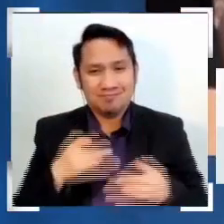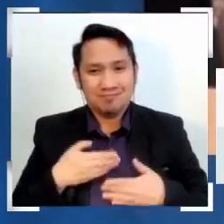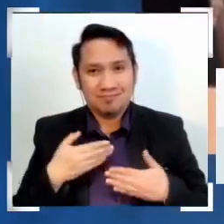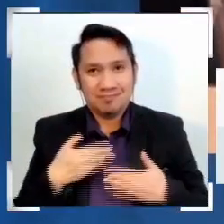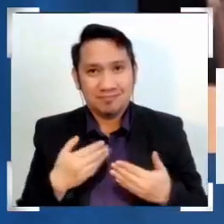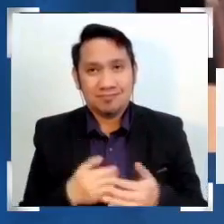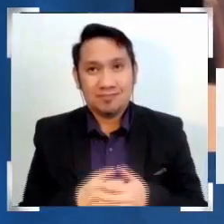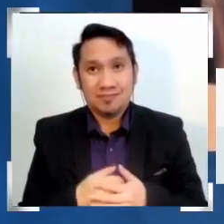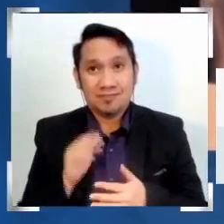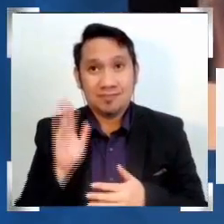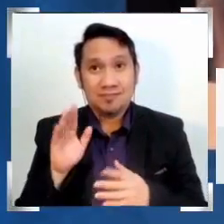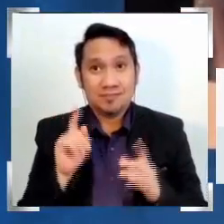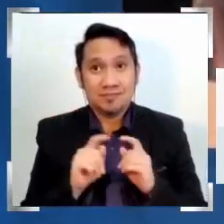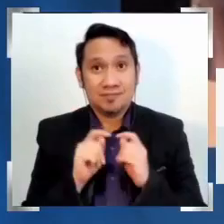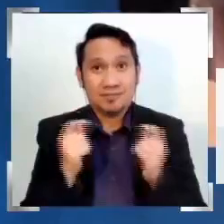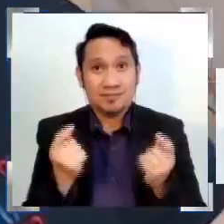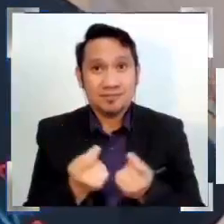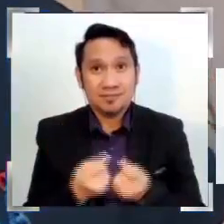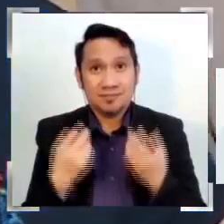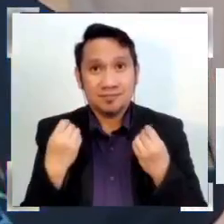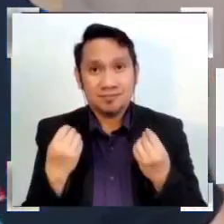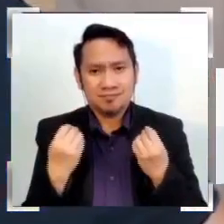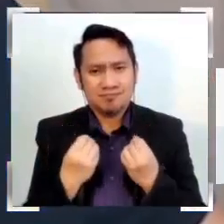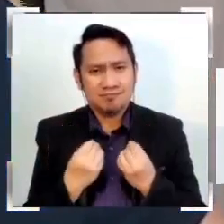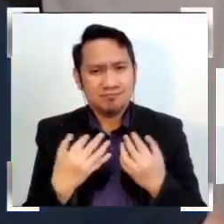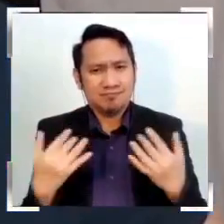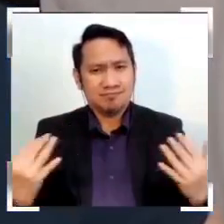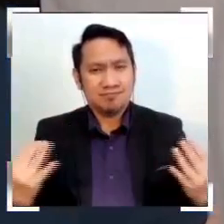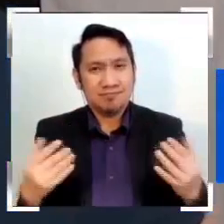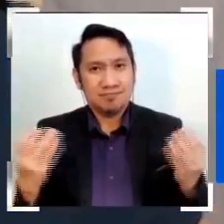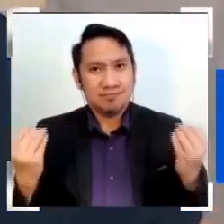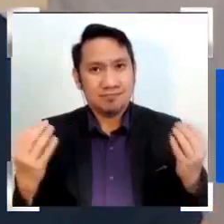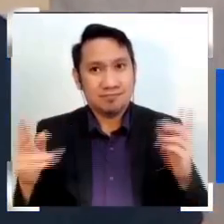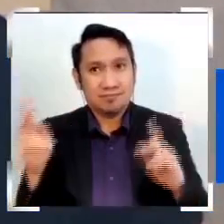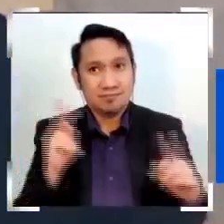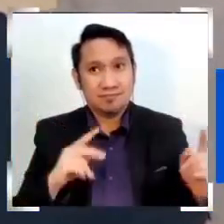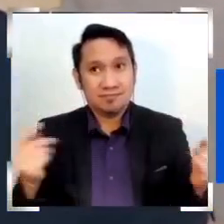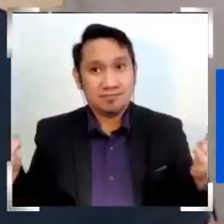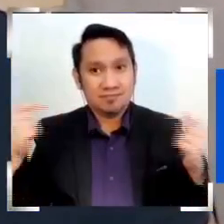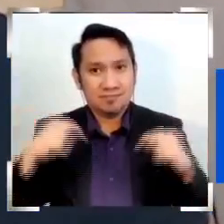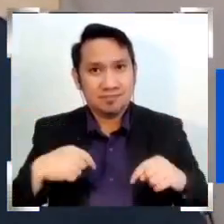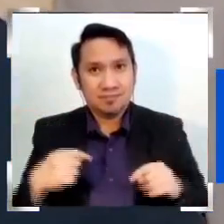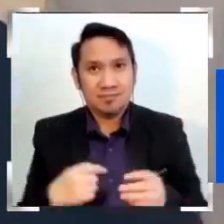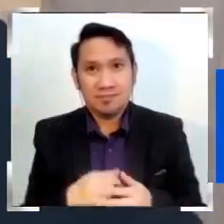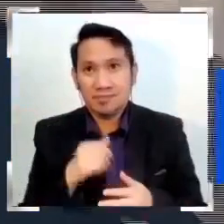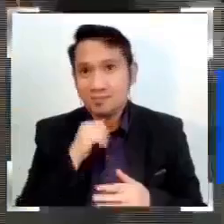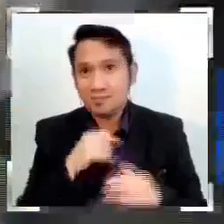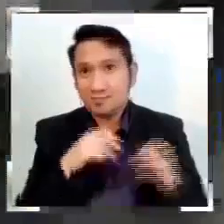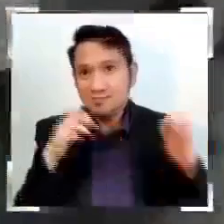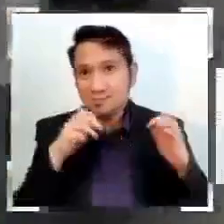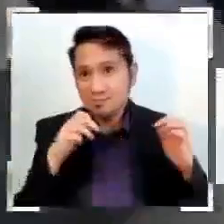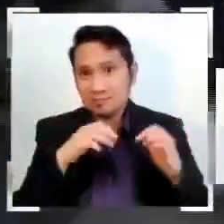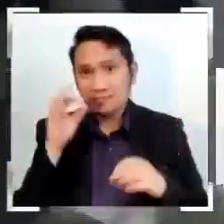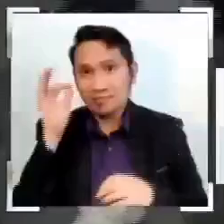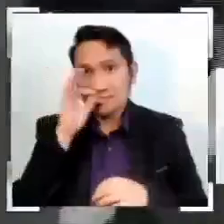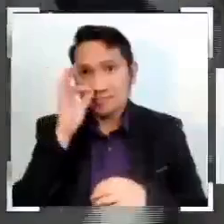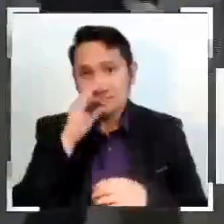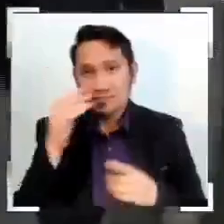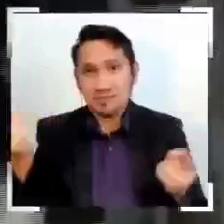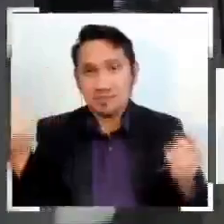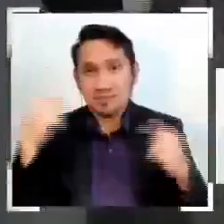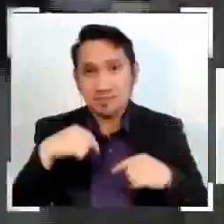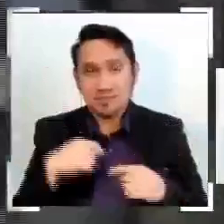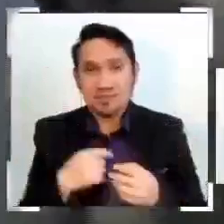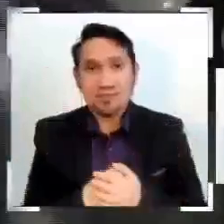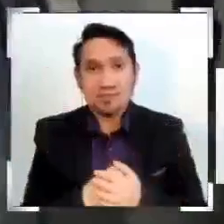dahil jam-pack ang kanilang event. Hindi namin na-expect na ganun karami yung susuporta ang mga Pinoy nandun. Nasa bansa na rin si